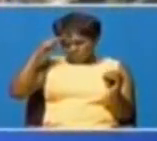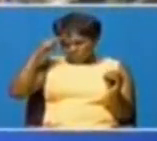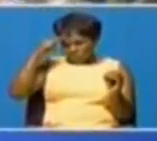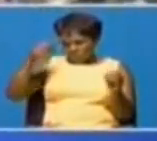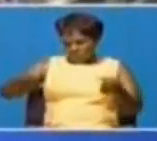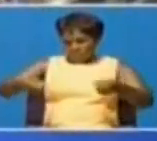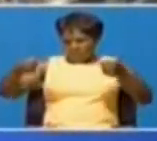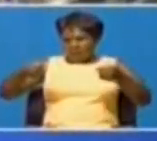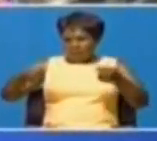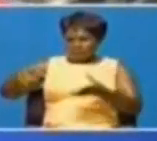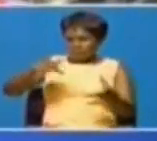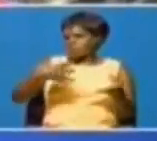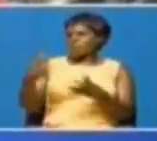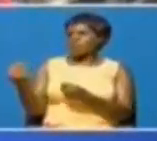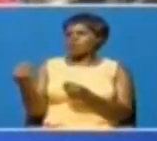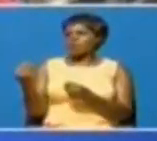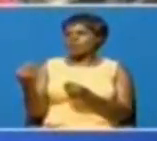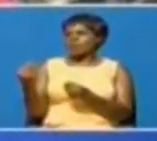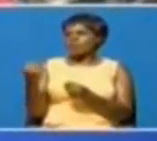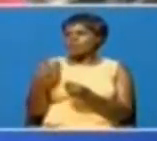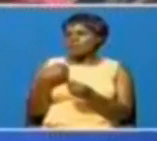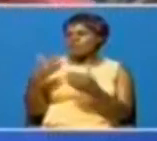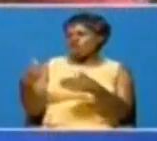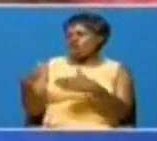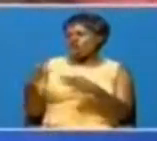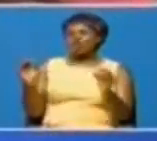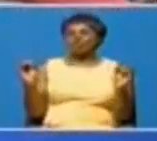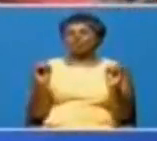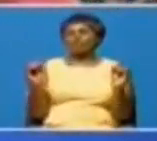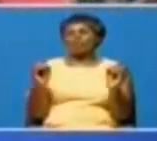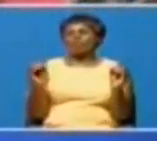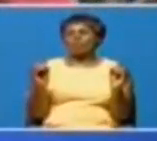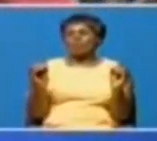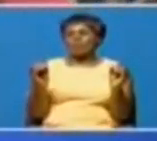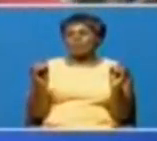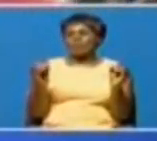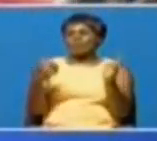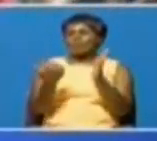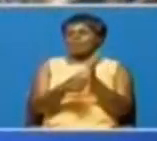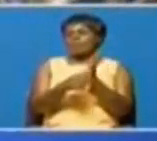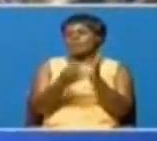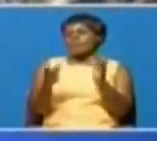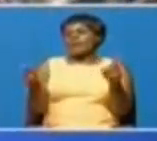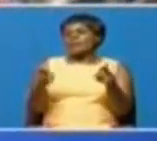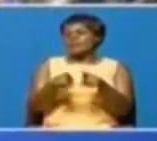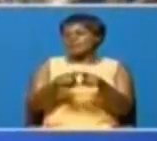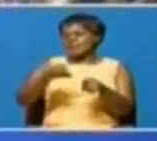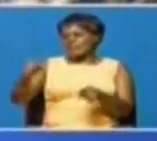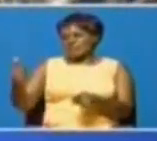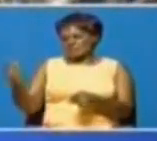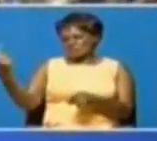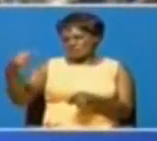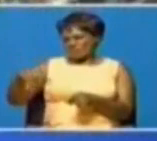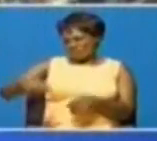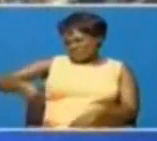ngunia mnamwekea anaenda. Sasa siendi ya sala ya kununulia karatasi. Sasa shida iko hapo. Alafu nyingine imekuja